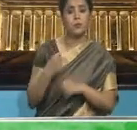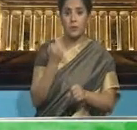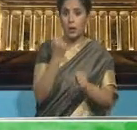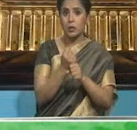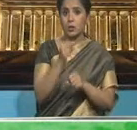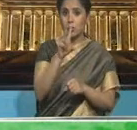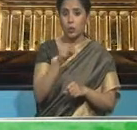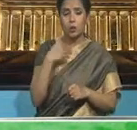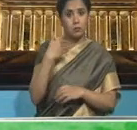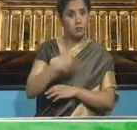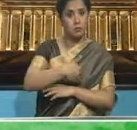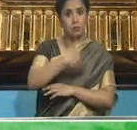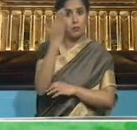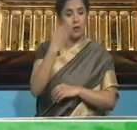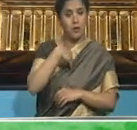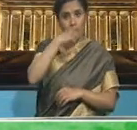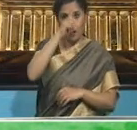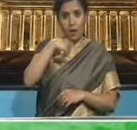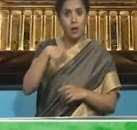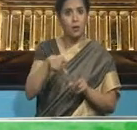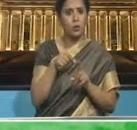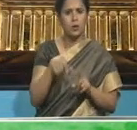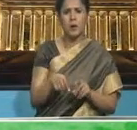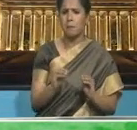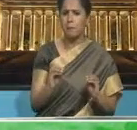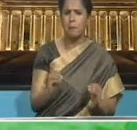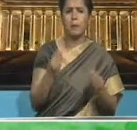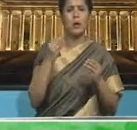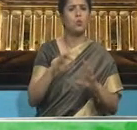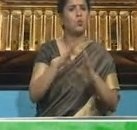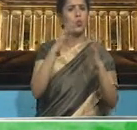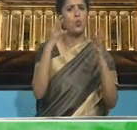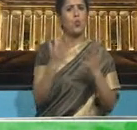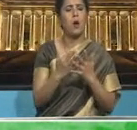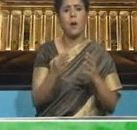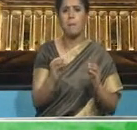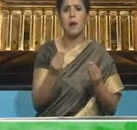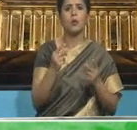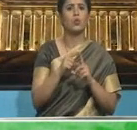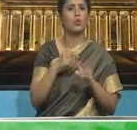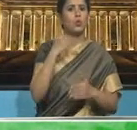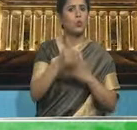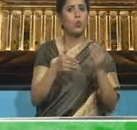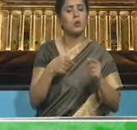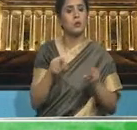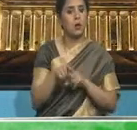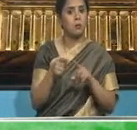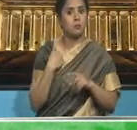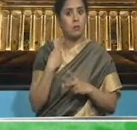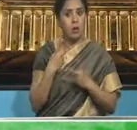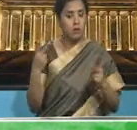की अध्यक्षता एक बेहतर विश्व के निर्माण में योगदान हेतु